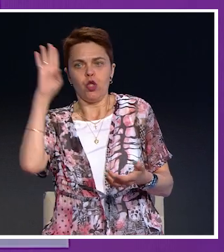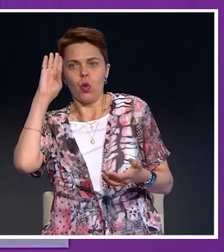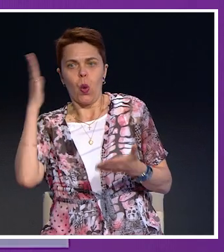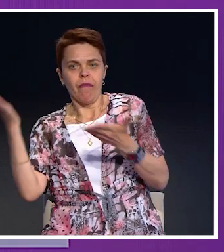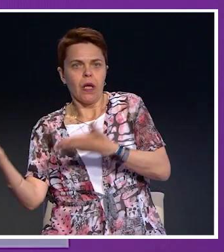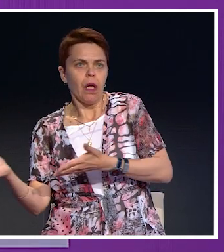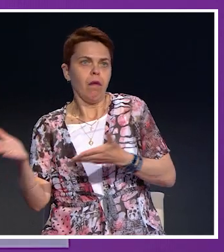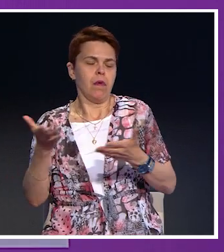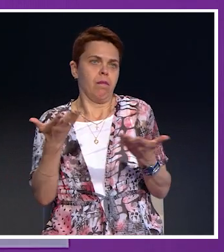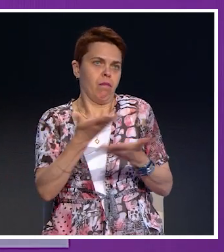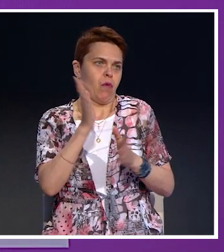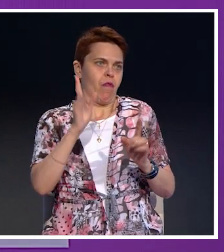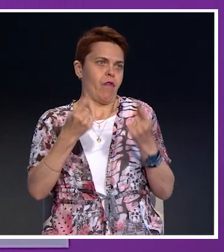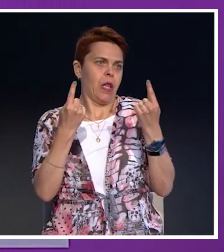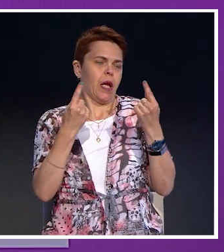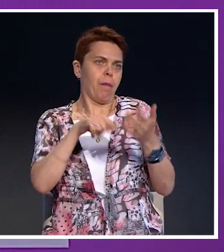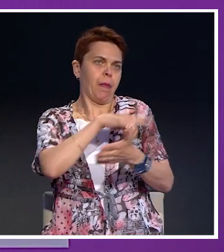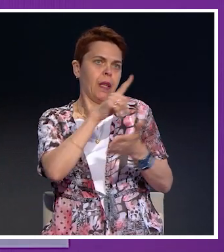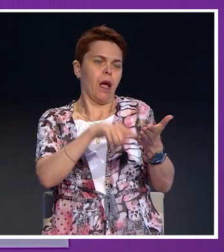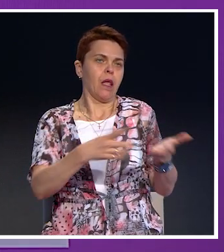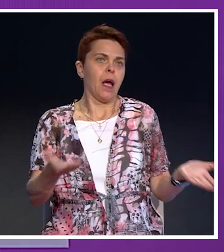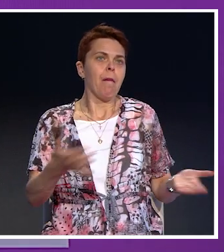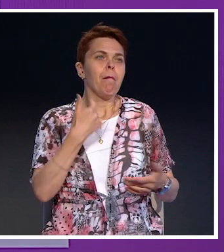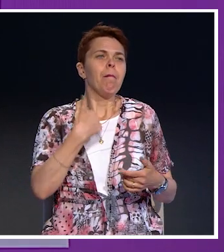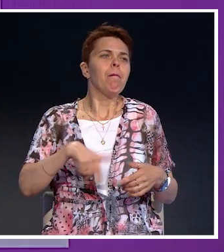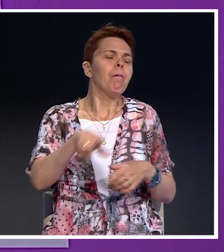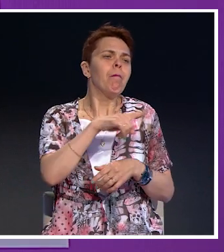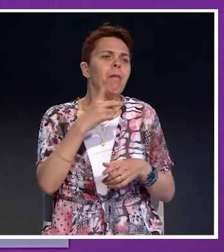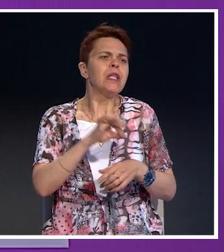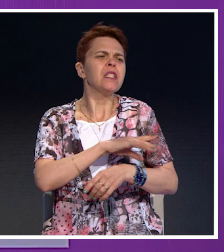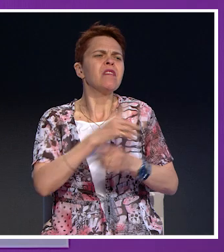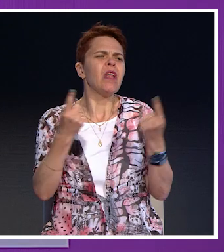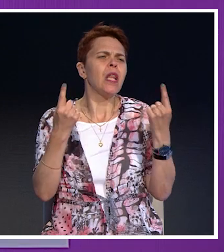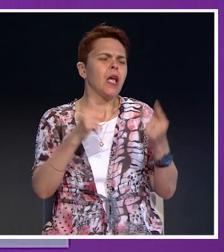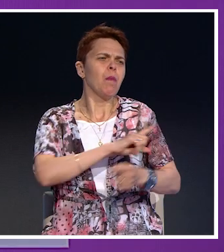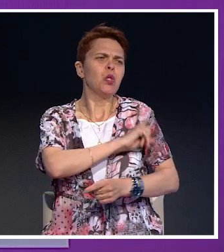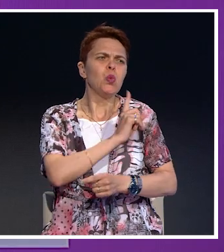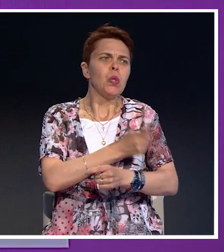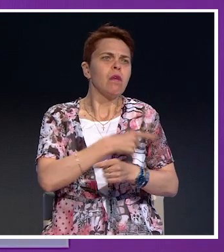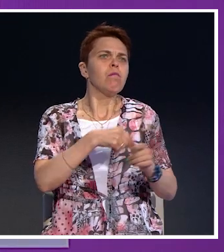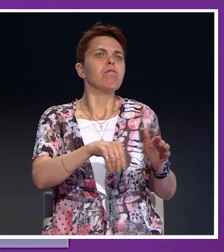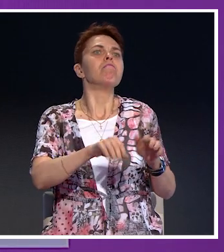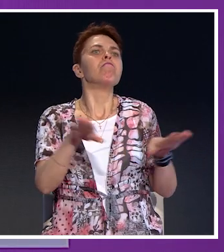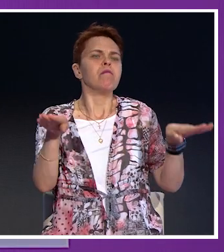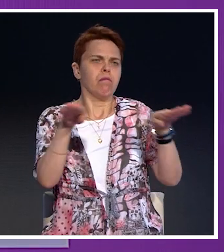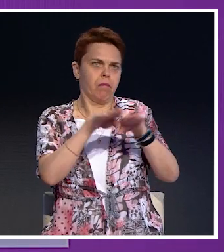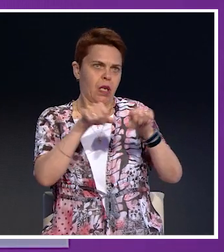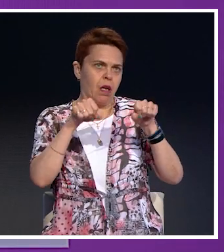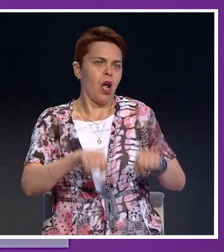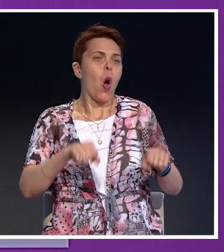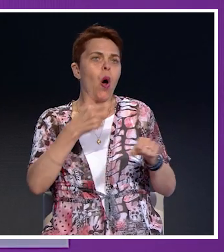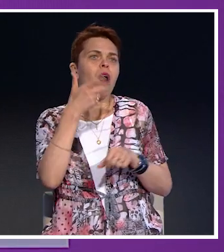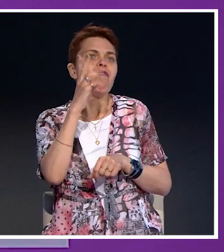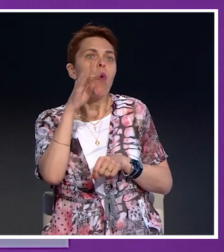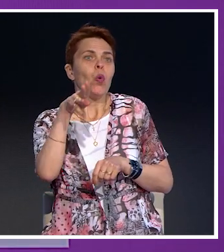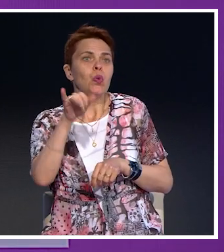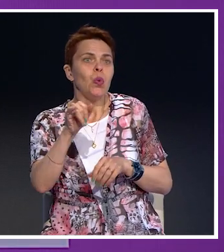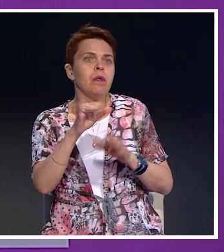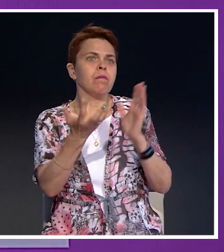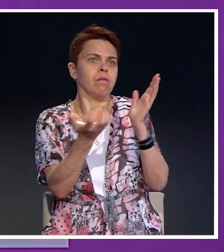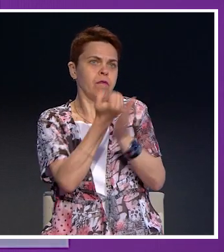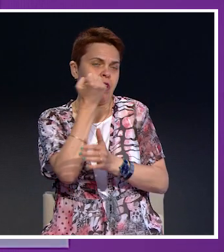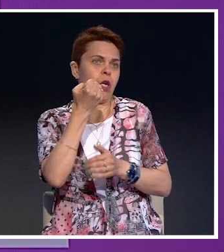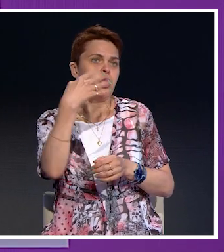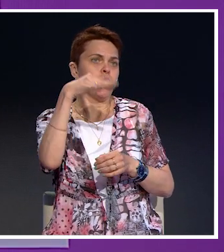чоловіків, теж викликає велике питання. Ми з великими зусиллями вибороли гендерну квоту у 40%